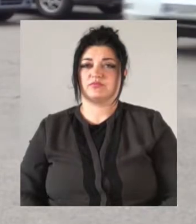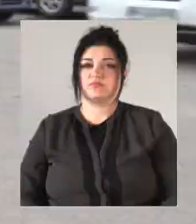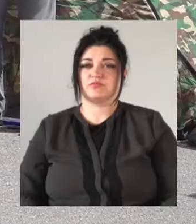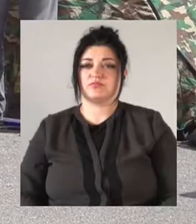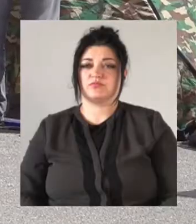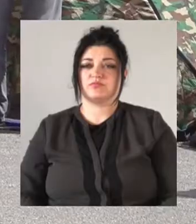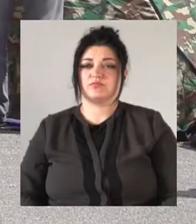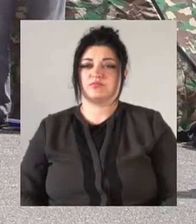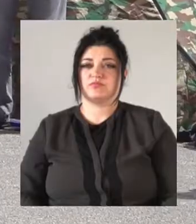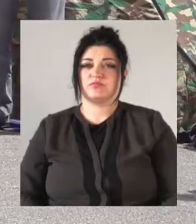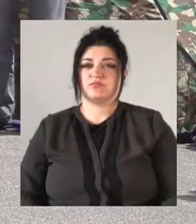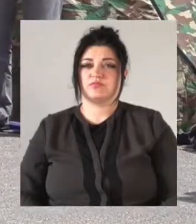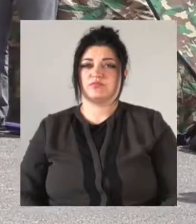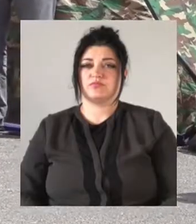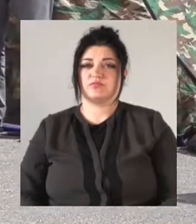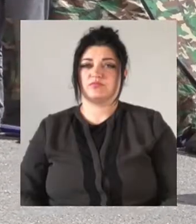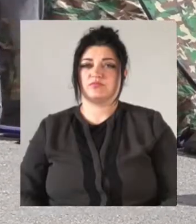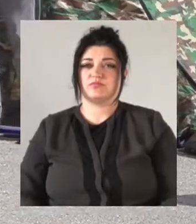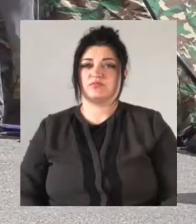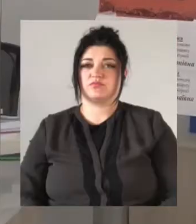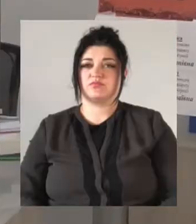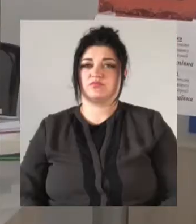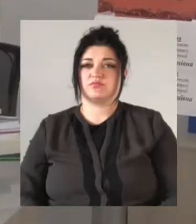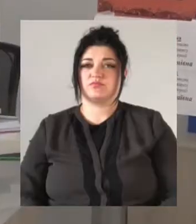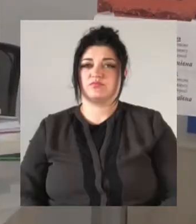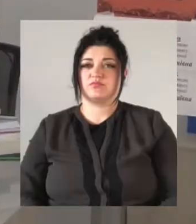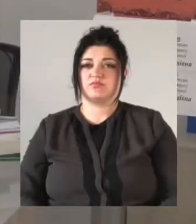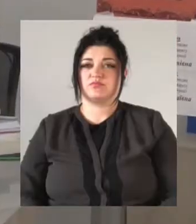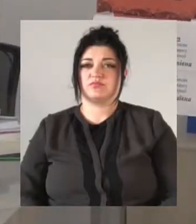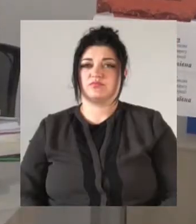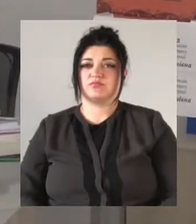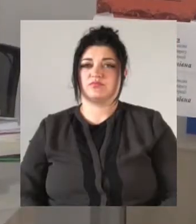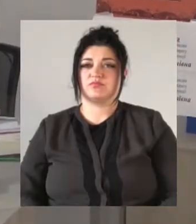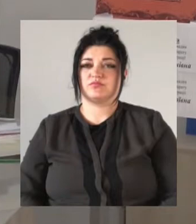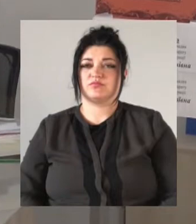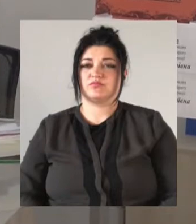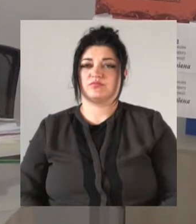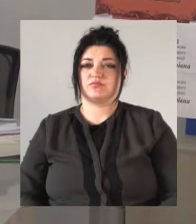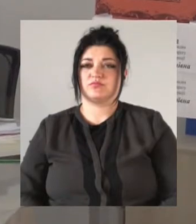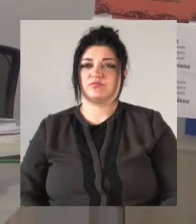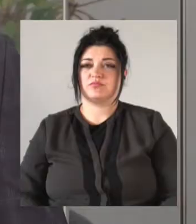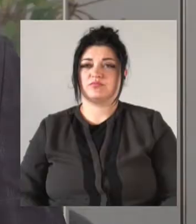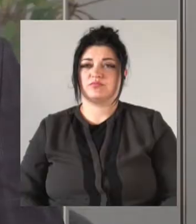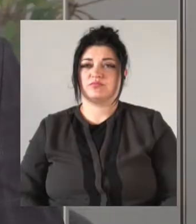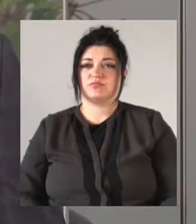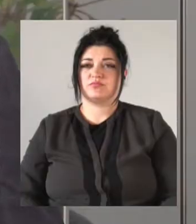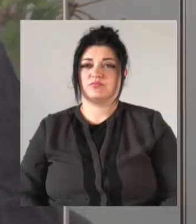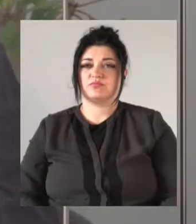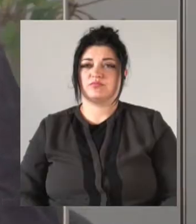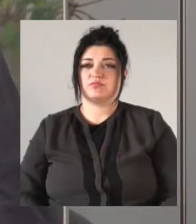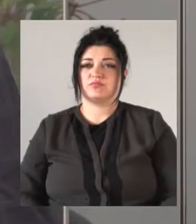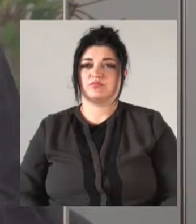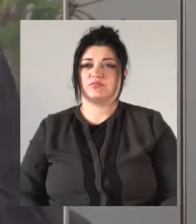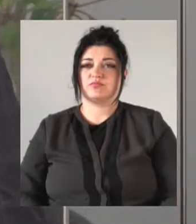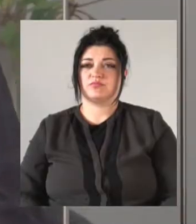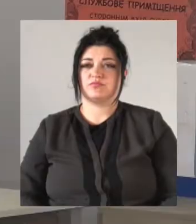дуже гарно. За словами учасників акції, Максим Куций до них не вийшов. Ситуацію очільник облдержадміністрації прокоментував під